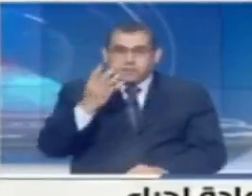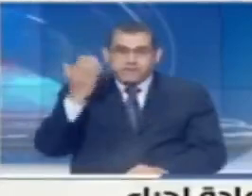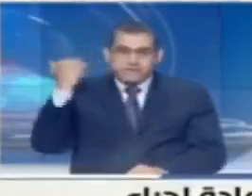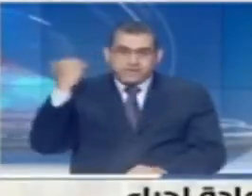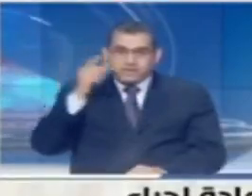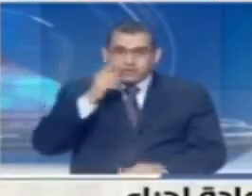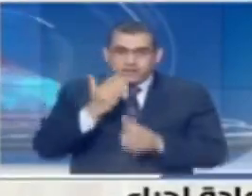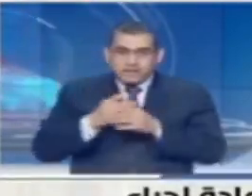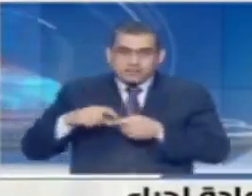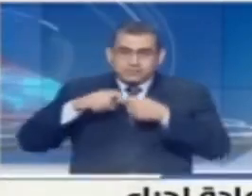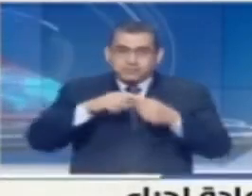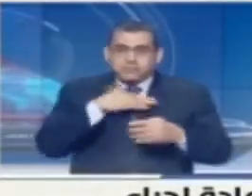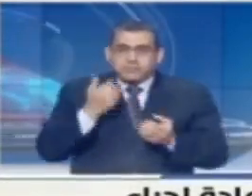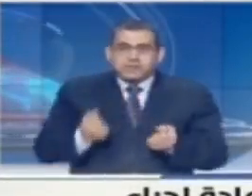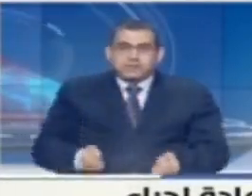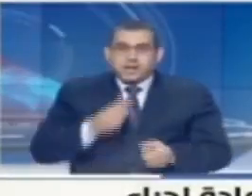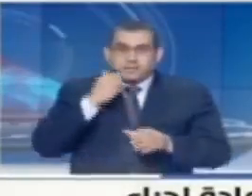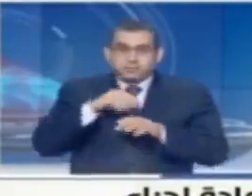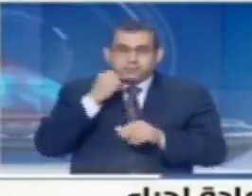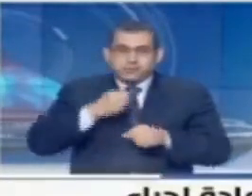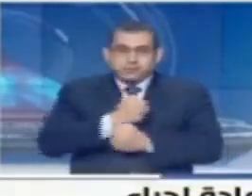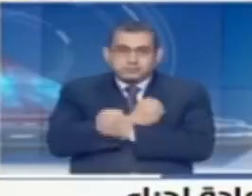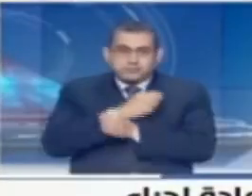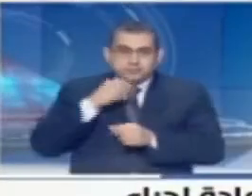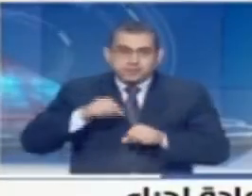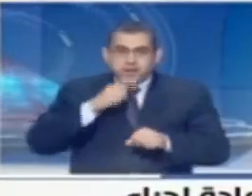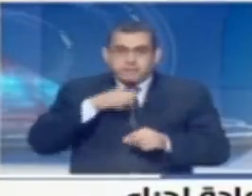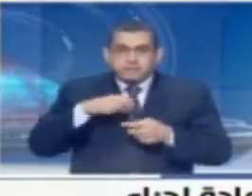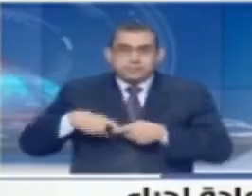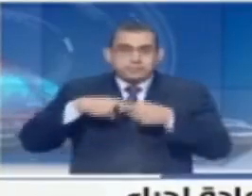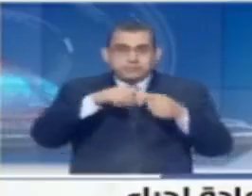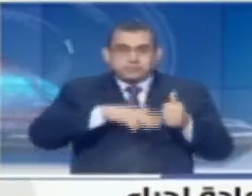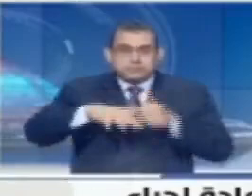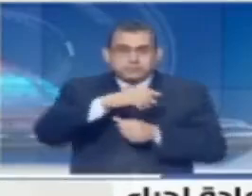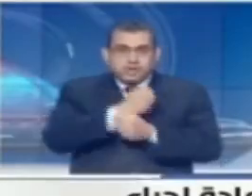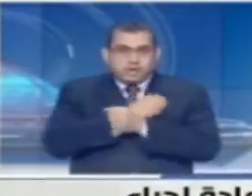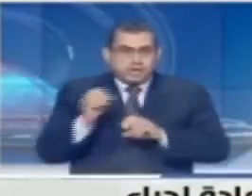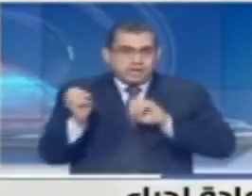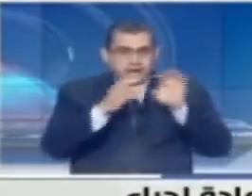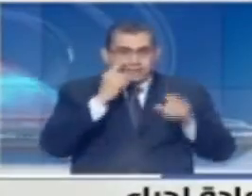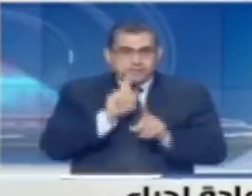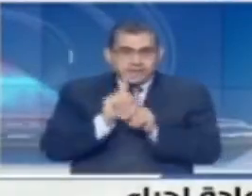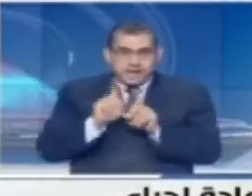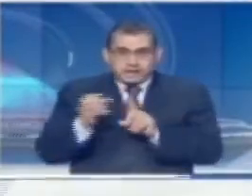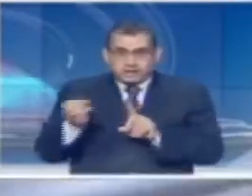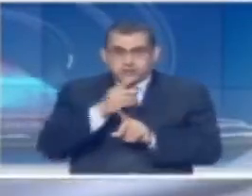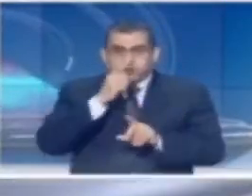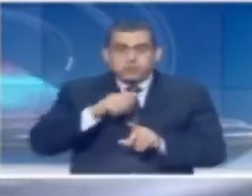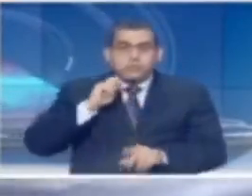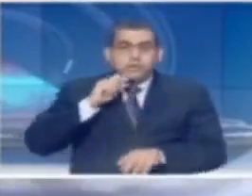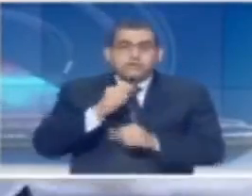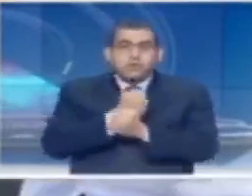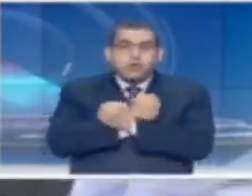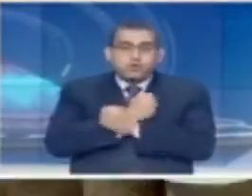أبريل الماضي أثناء موكب نقل المومياوات الملكية إلى المتحف القومي للحضارة. كما أنهت محافظة الأقصر